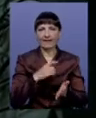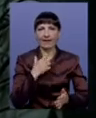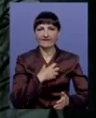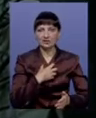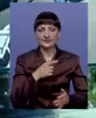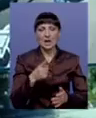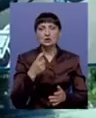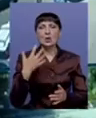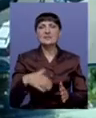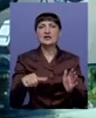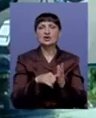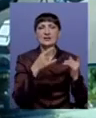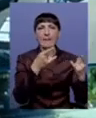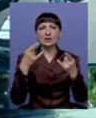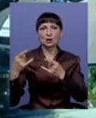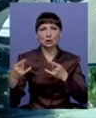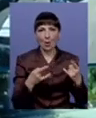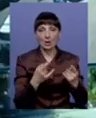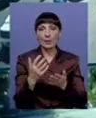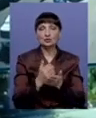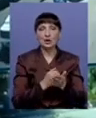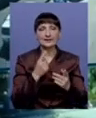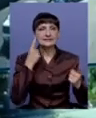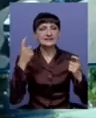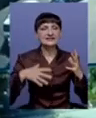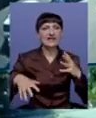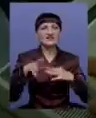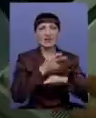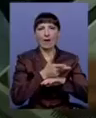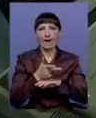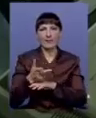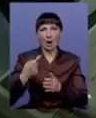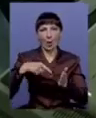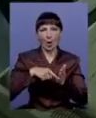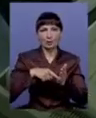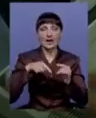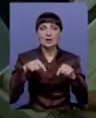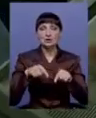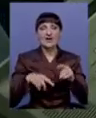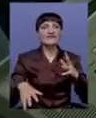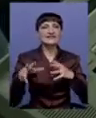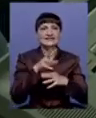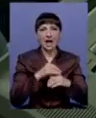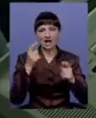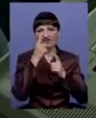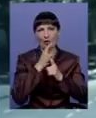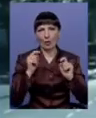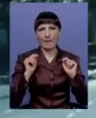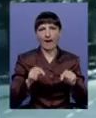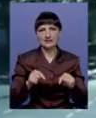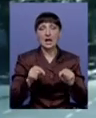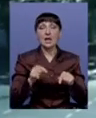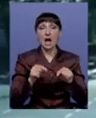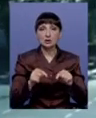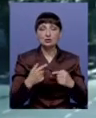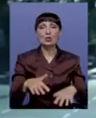установлено 156 мониторов, которые получают сигнал со всех уголков города. Именно сюда стекается вся оперативная информация, и